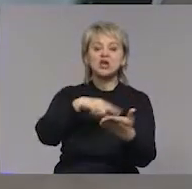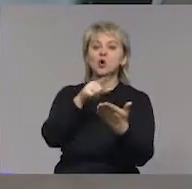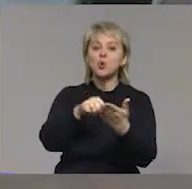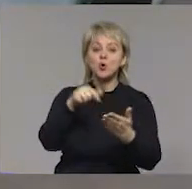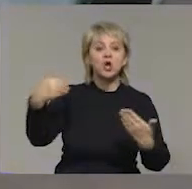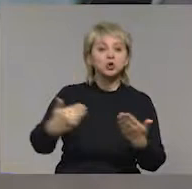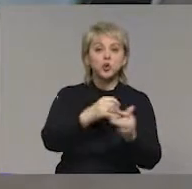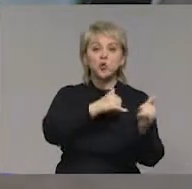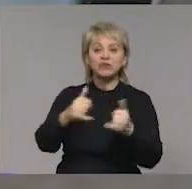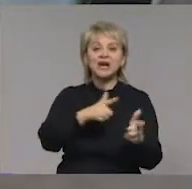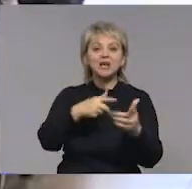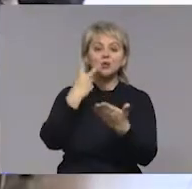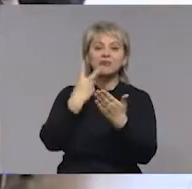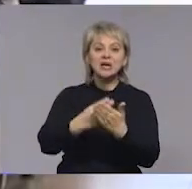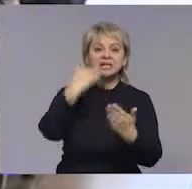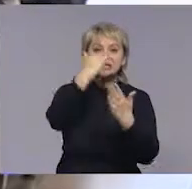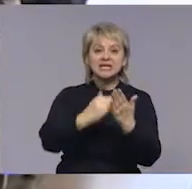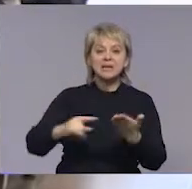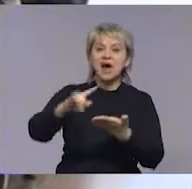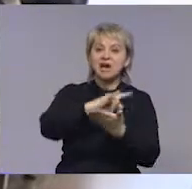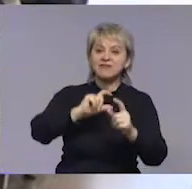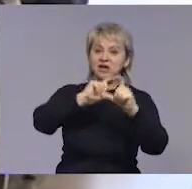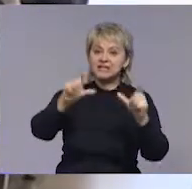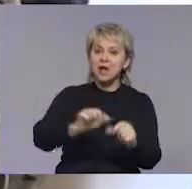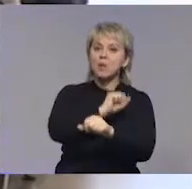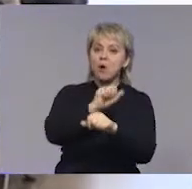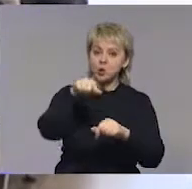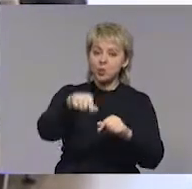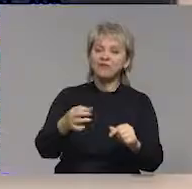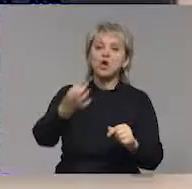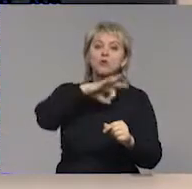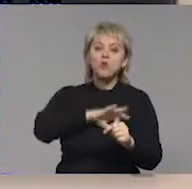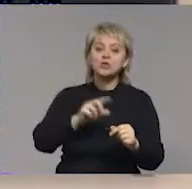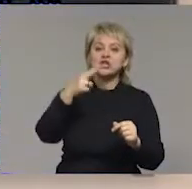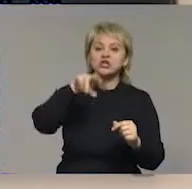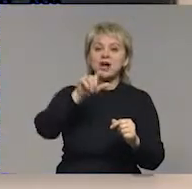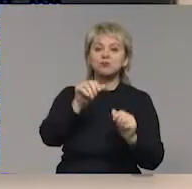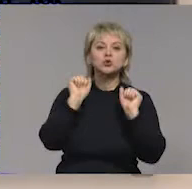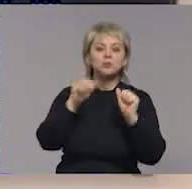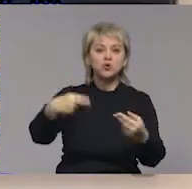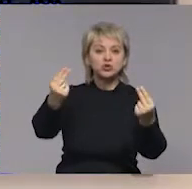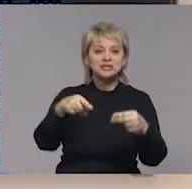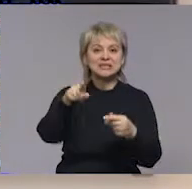города. Новый сервис готов показать и схемы аэровокзала и парковки. Пользователь чат-бота может